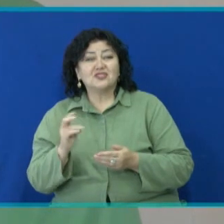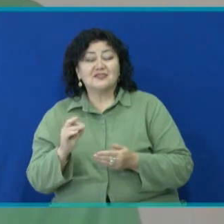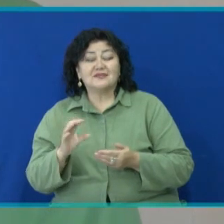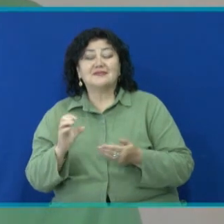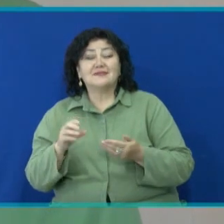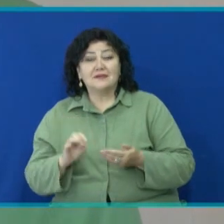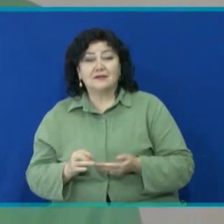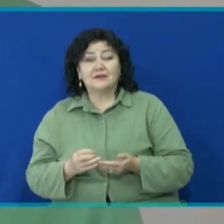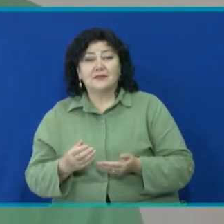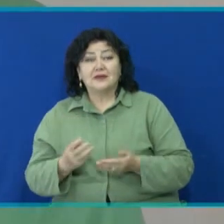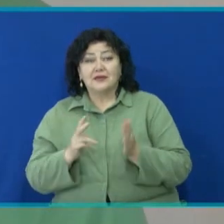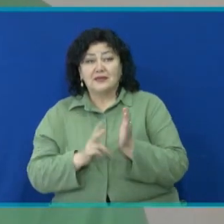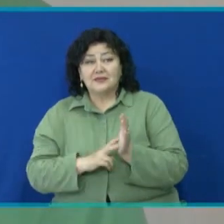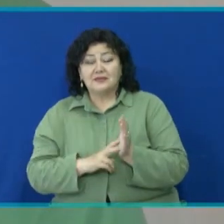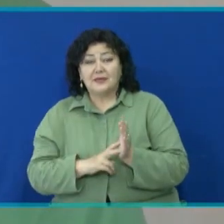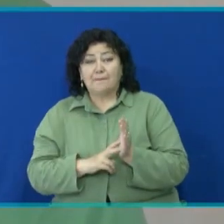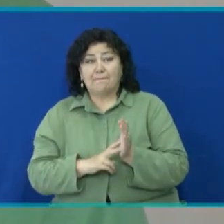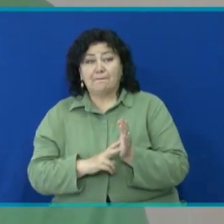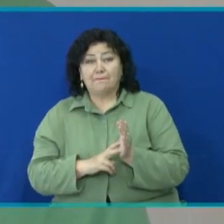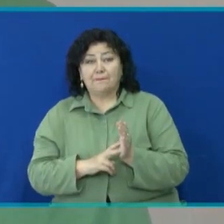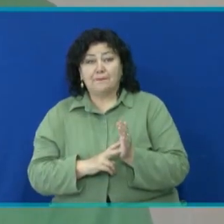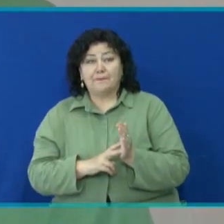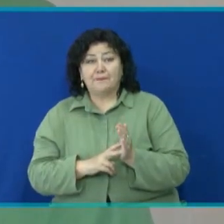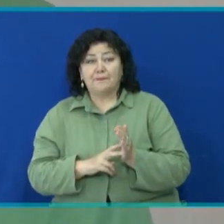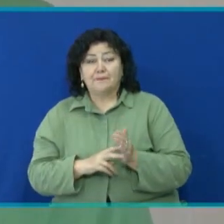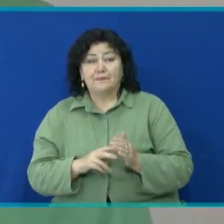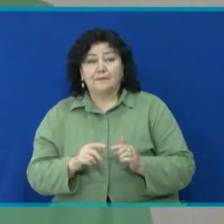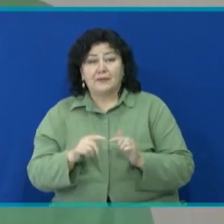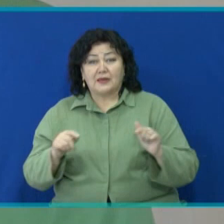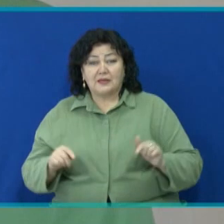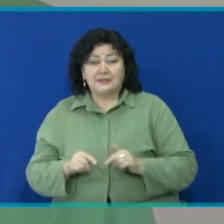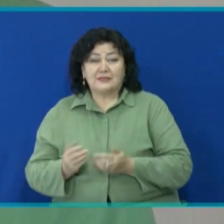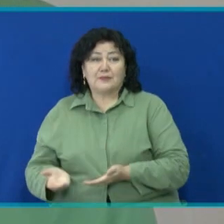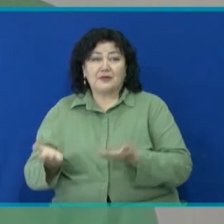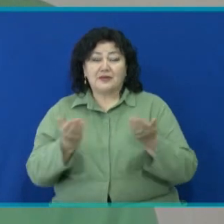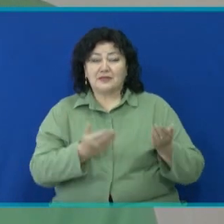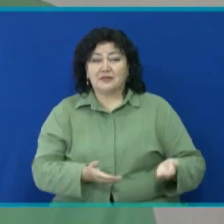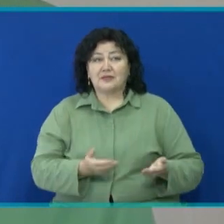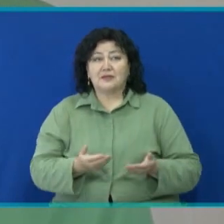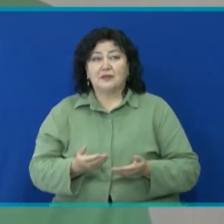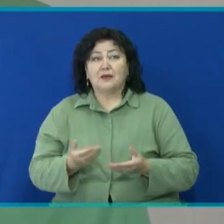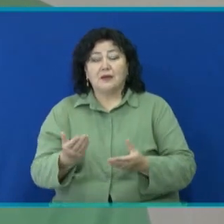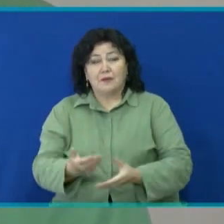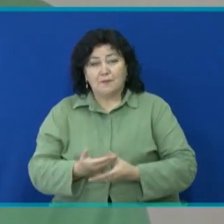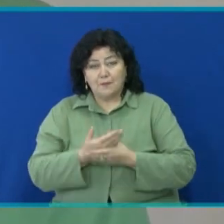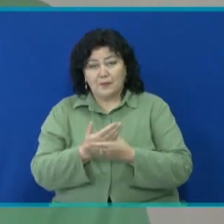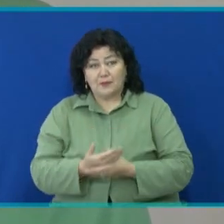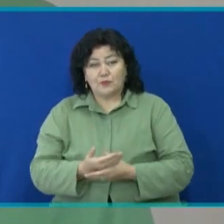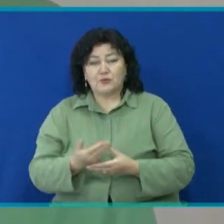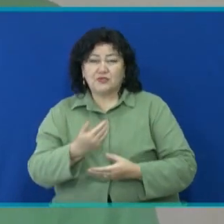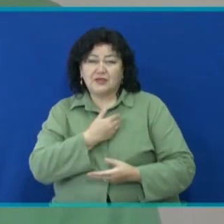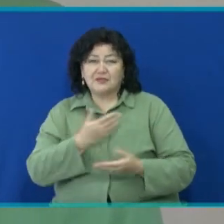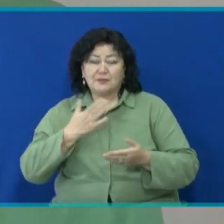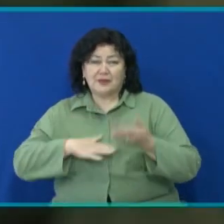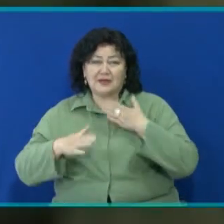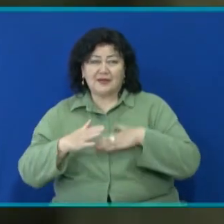7 Біз 7 балабақша, 10 мектеп және 3 әлеуметтік серіктес өкілдерін шақырдық. Балаларға барынша қуаныш сыйлаудамыз. Менің ойымша, дәл